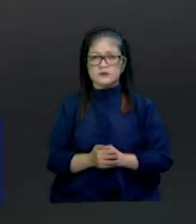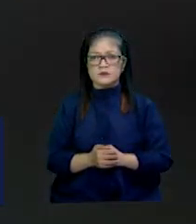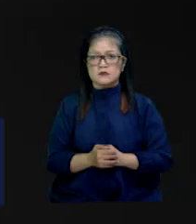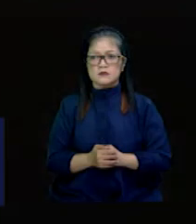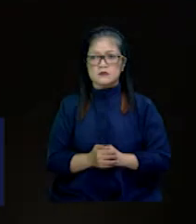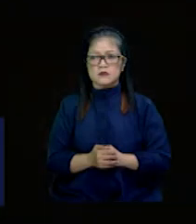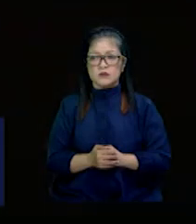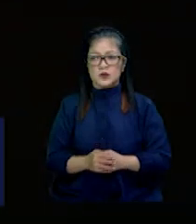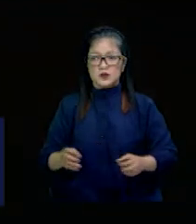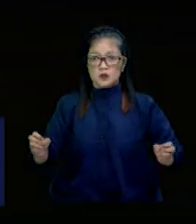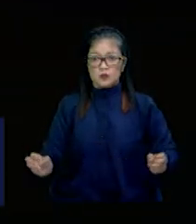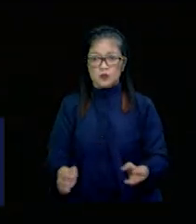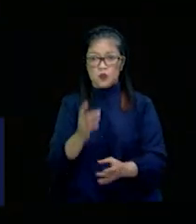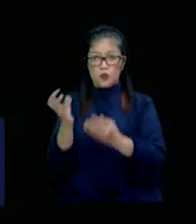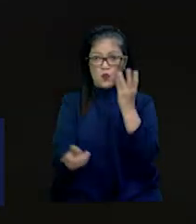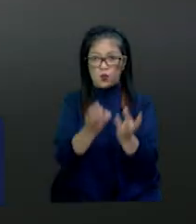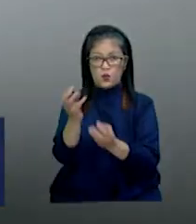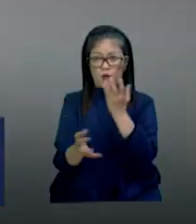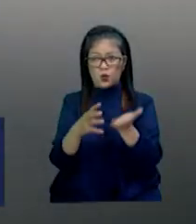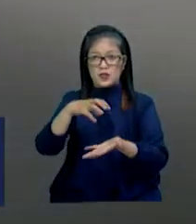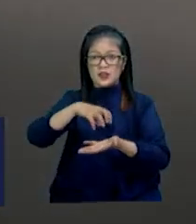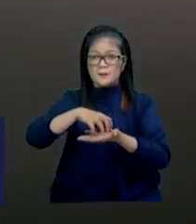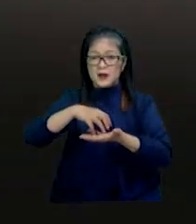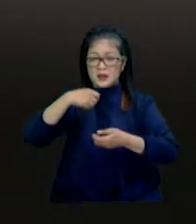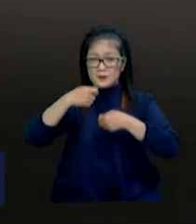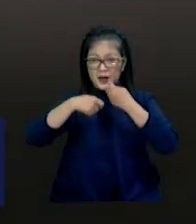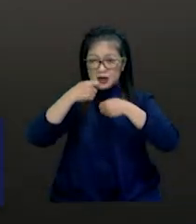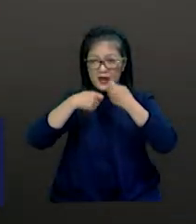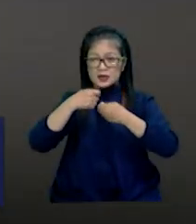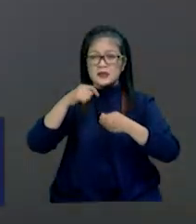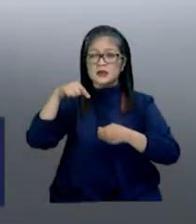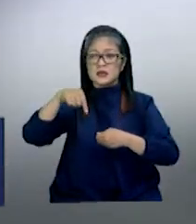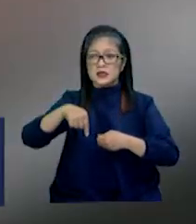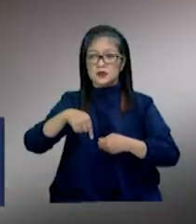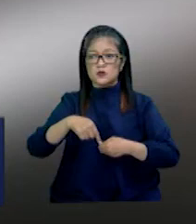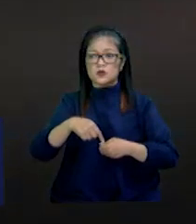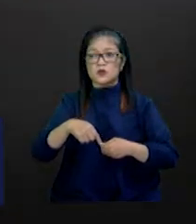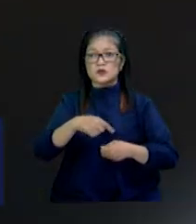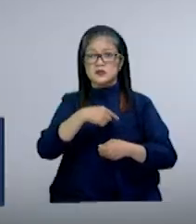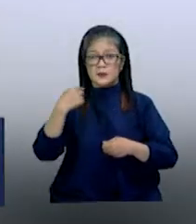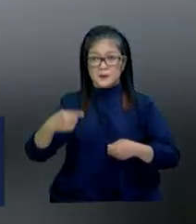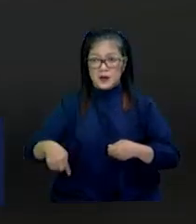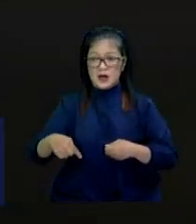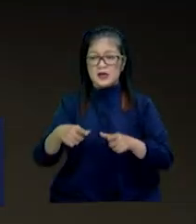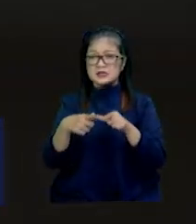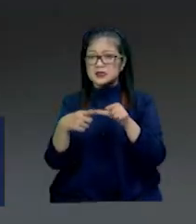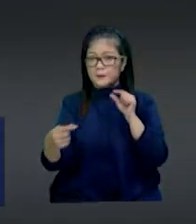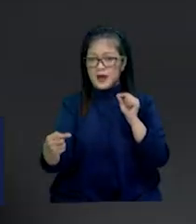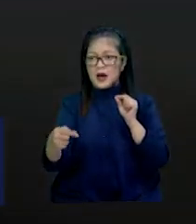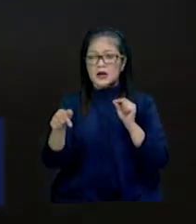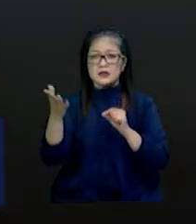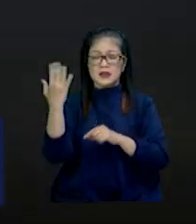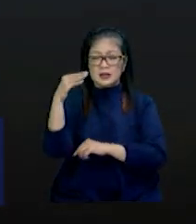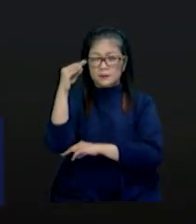Kebakaran besar nyaris meludeskan restoran Jepang di kawasan Blok M, Kebayoran Baru, Jakarta Selatan, Senin dini hari tadi. Petugas pemadam kebakaran yang